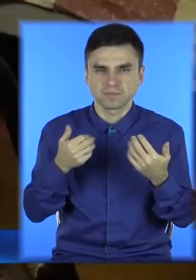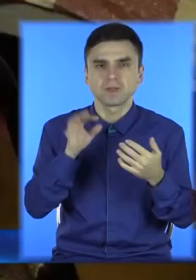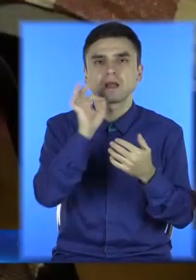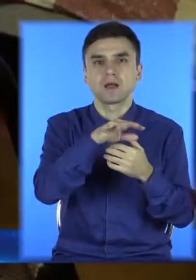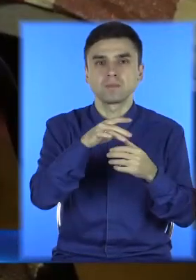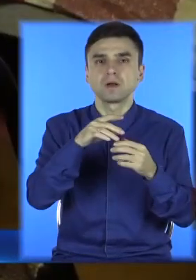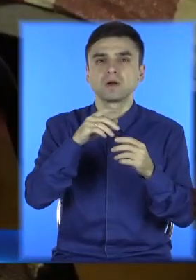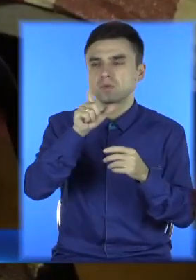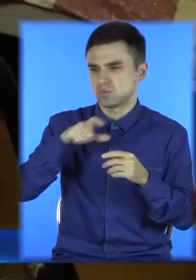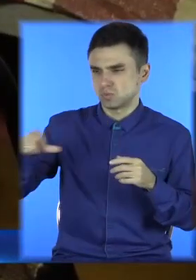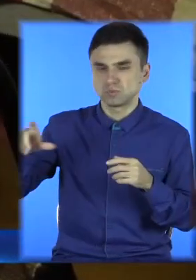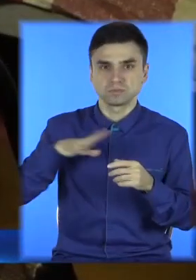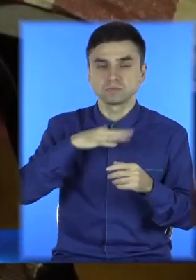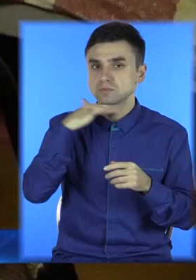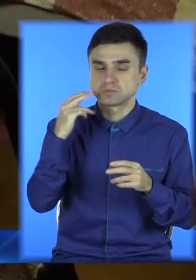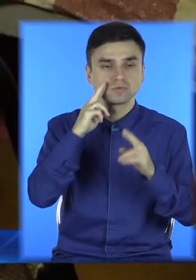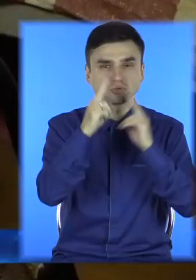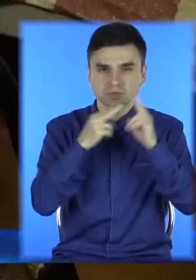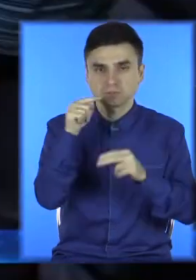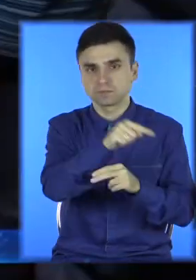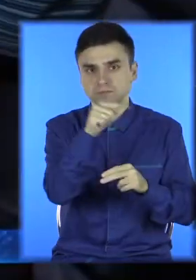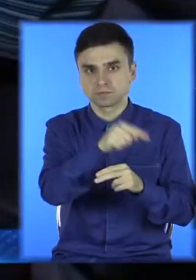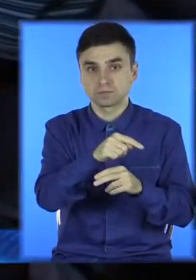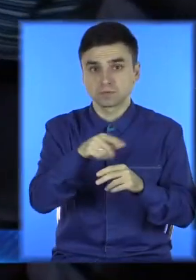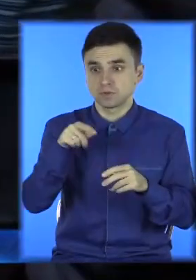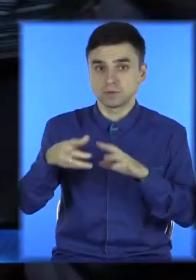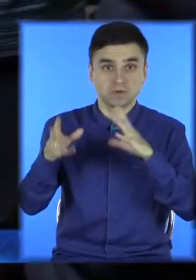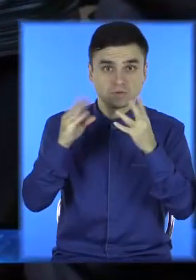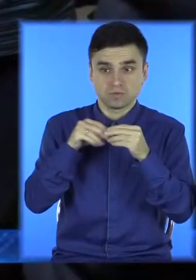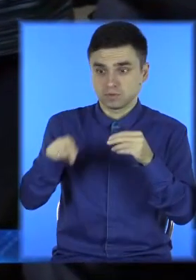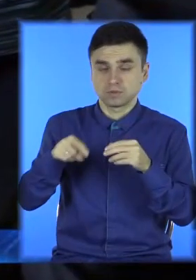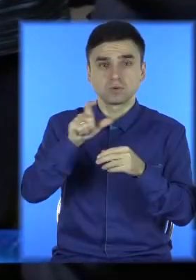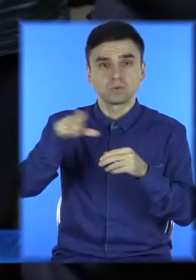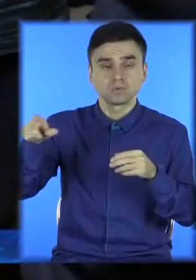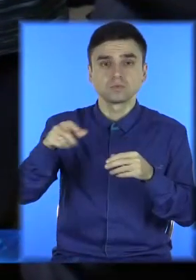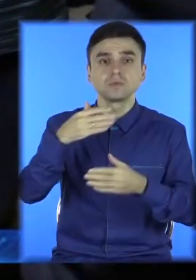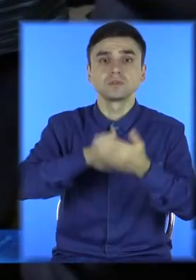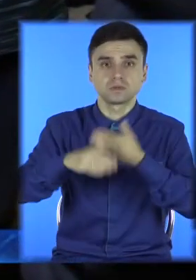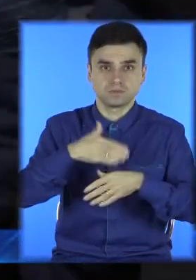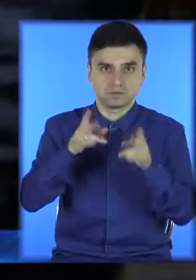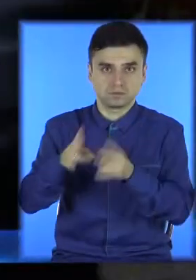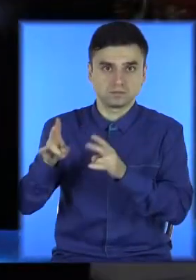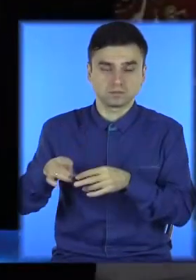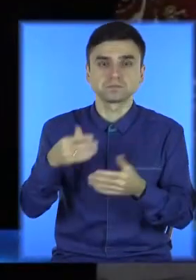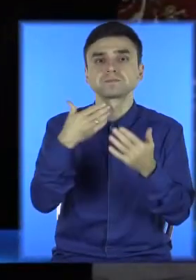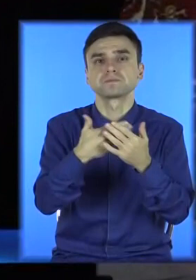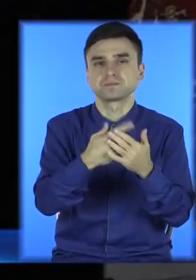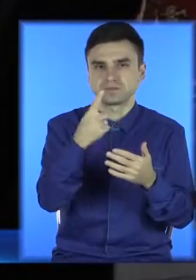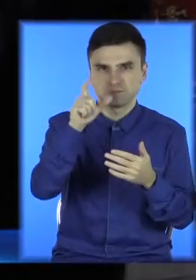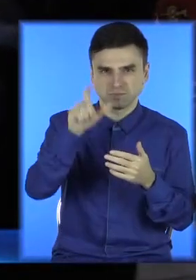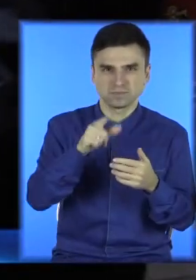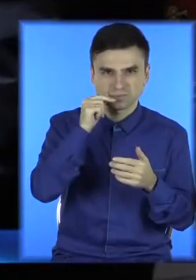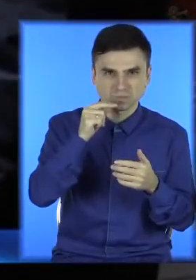інвалідами. У одного чоловіка у тілі зламався імплант від больового шоку, він втратив слух і не може рухати